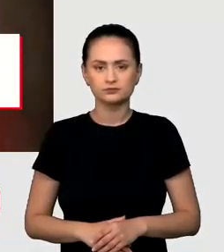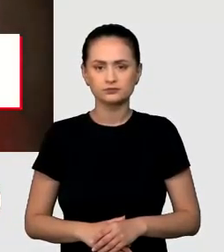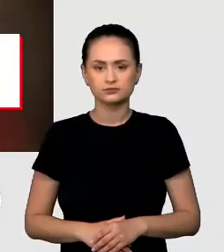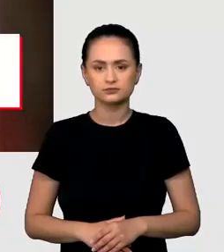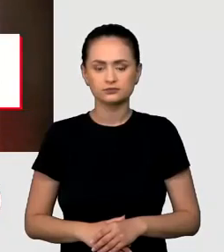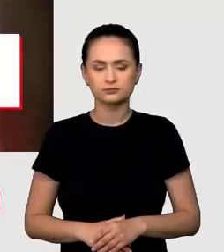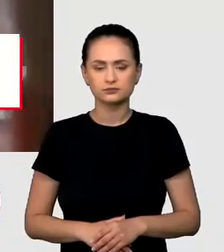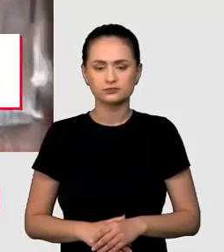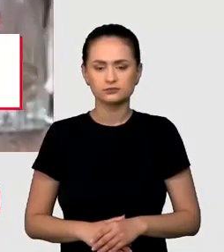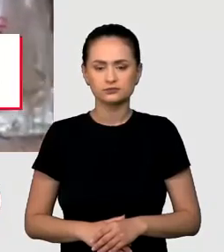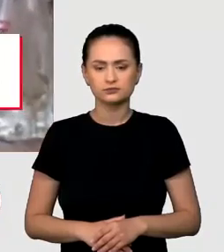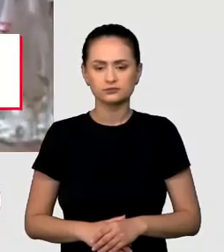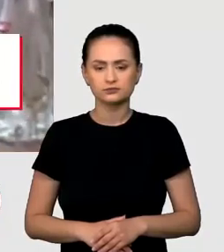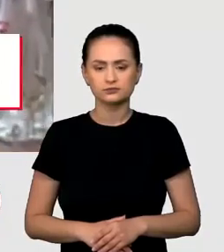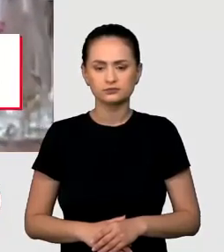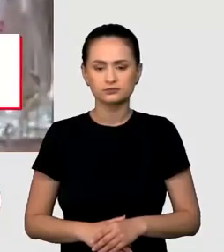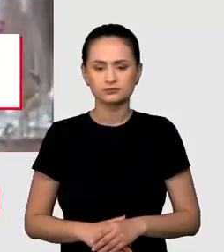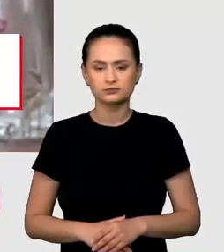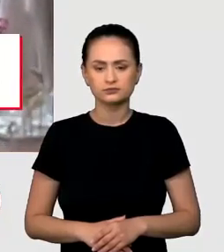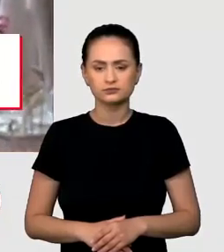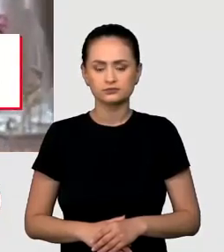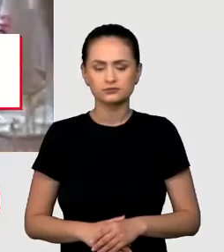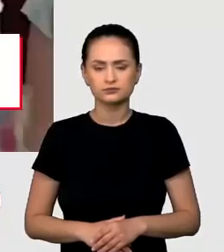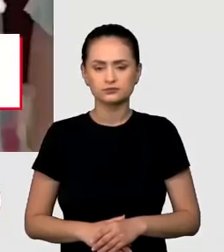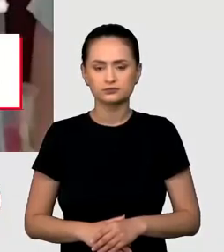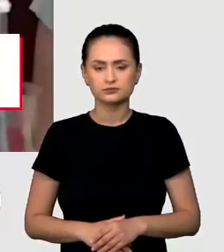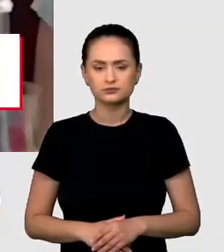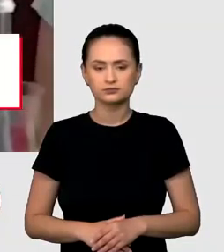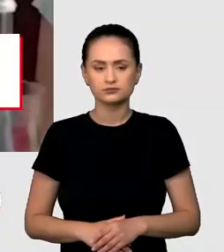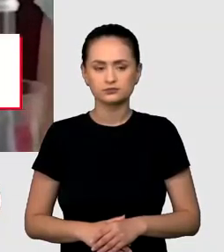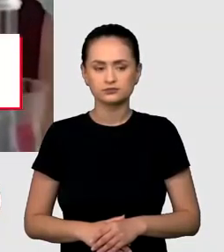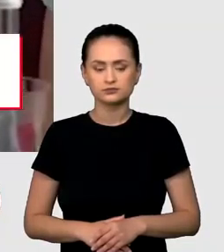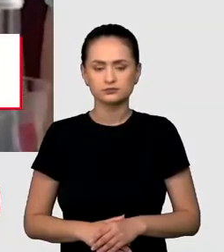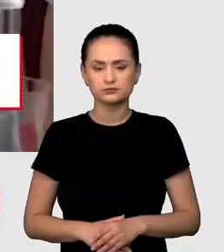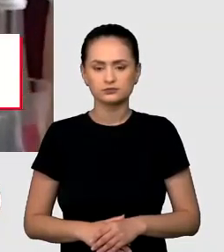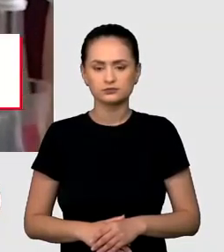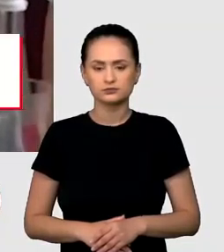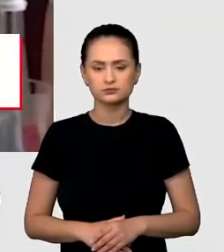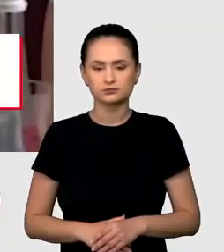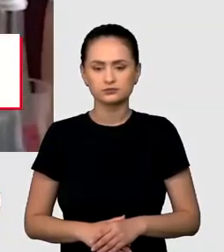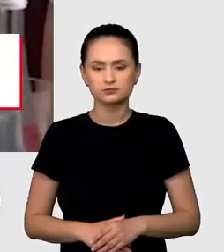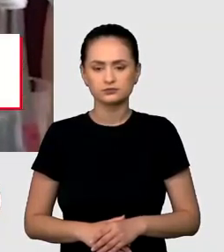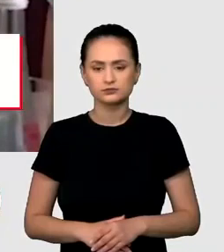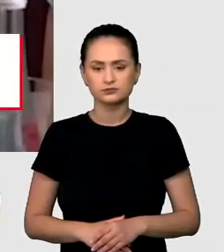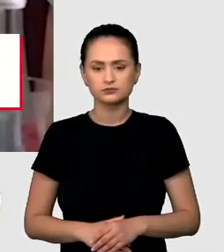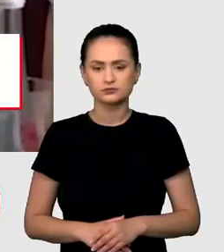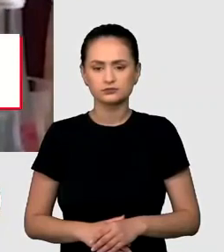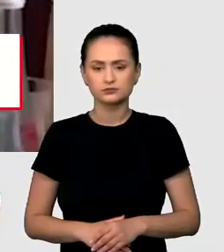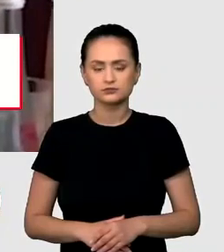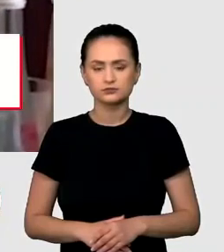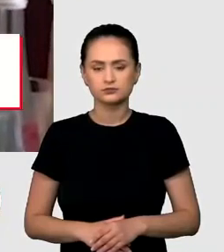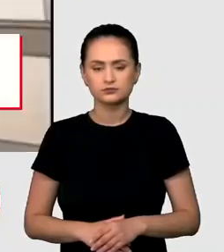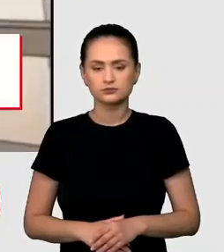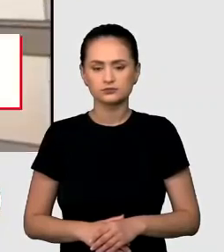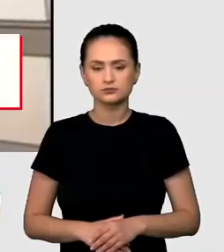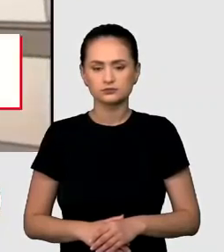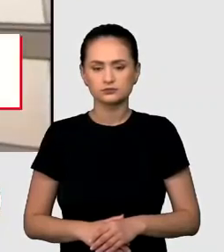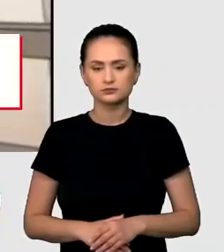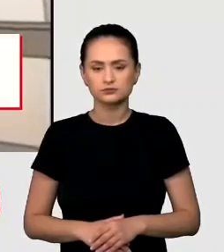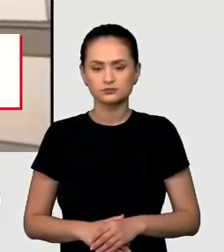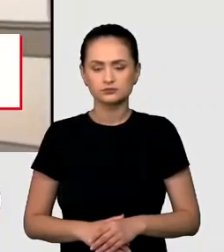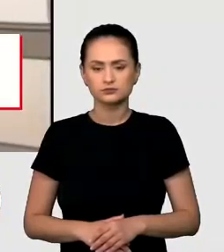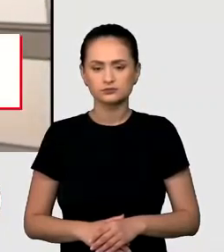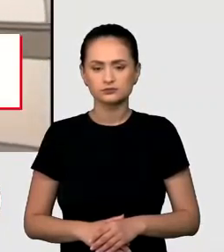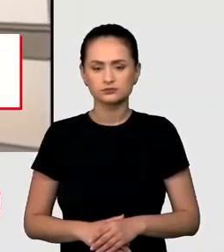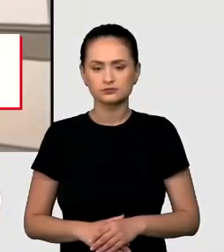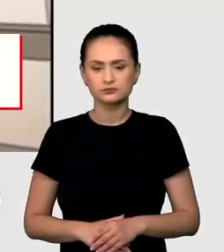Ми хотіли так вирватися з Маріуполя 22-го року, да, тому що було дуже страшно. Їм вдалося виїхати з міста живими і з